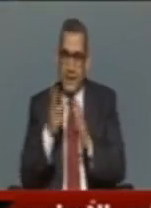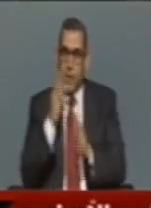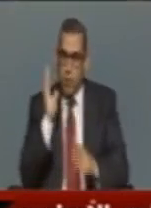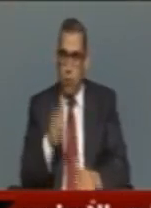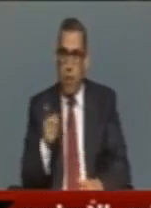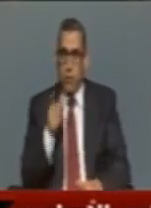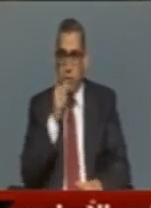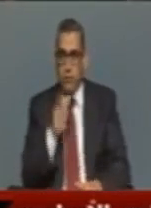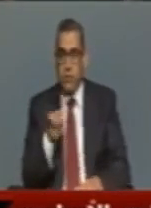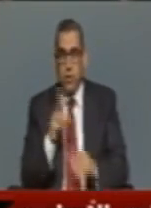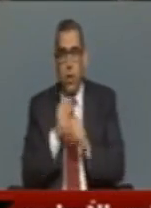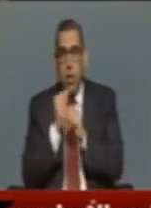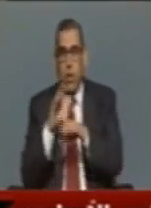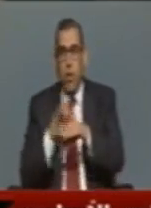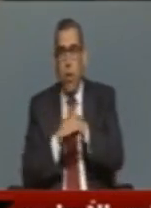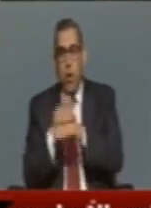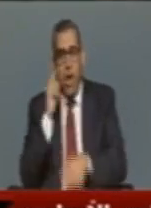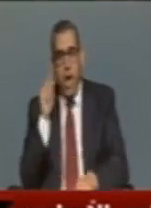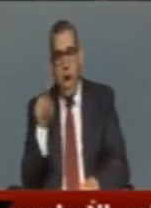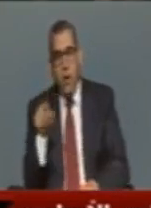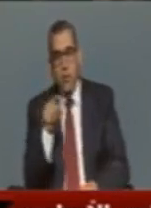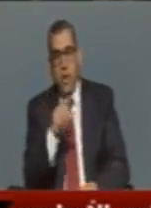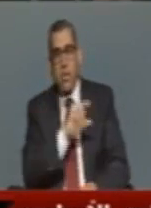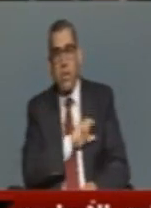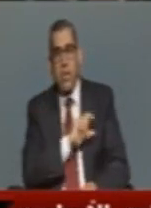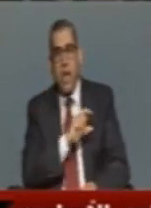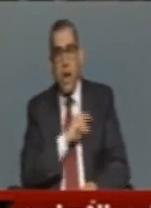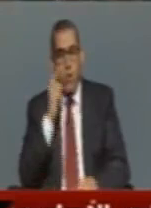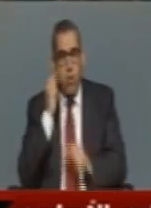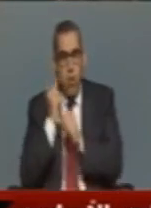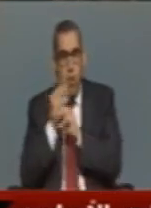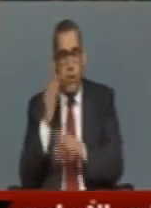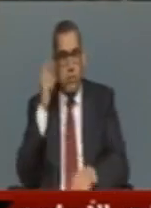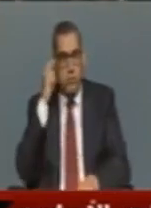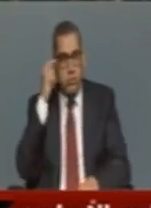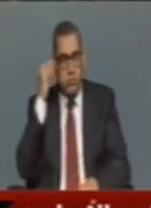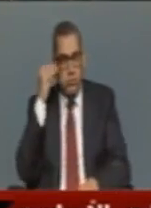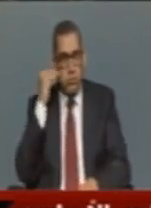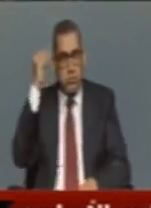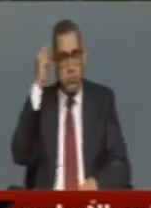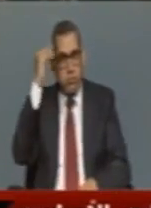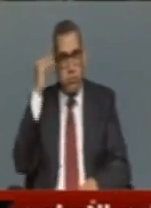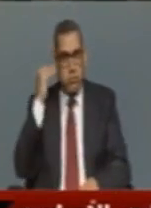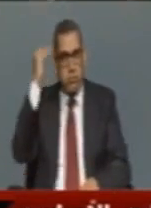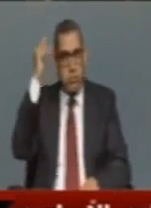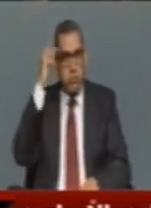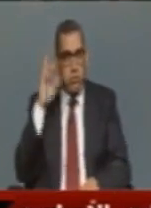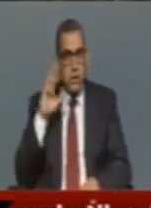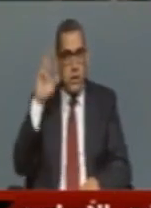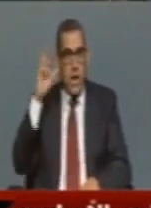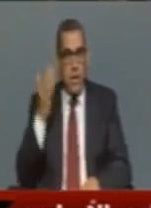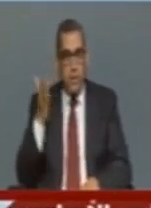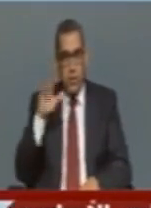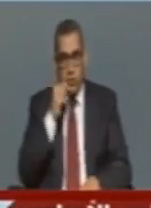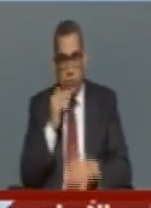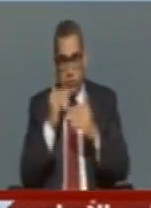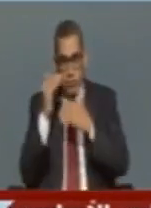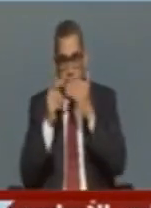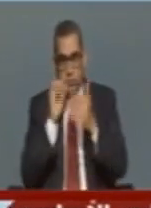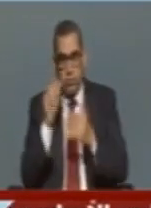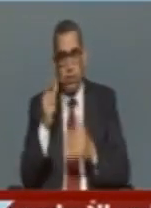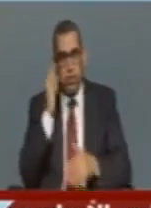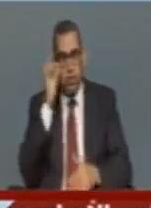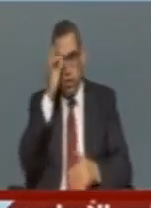حرية الاختيار، لازم الطالب يبقى قدامه مسارات مختلفة ويختار من بينها، وإن شاء الله يعني ده الحقيقة